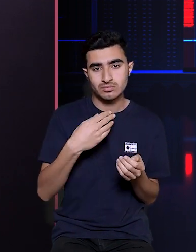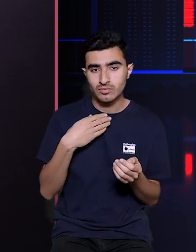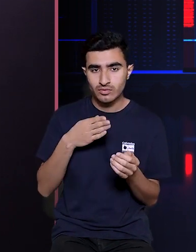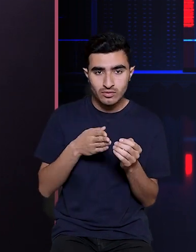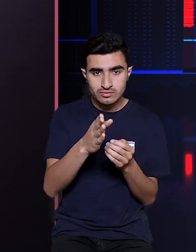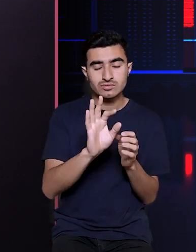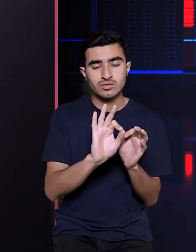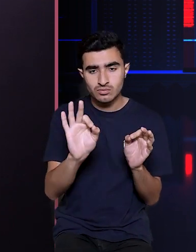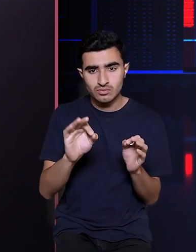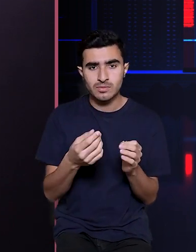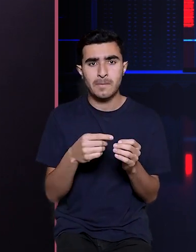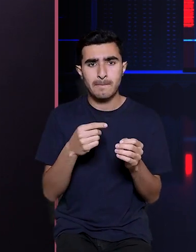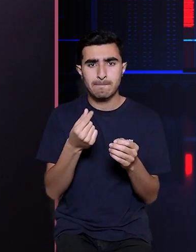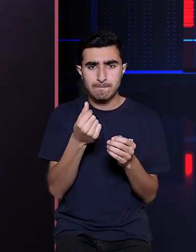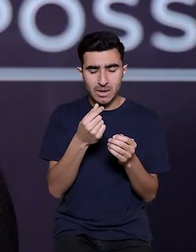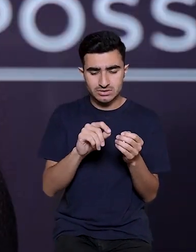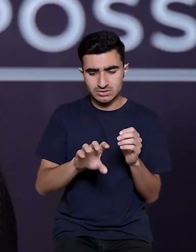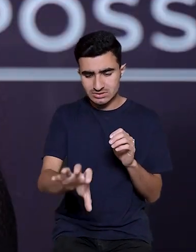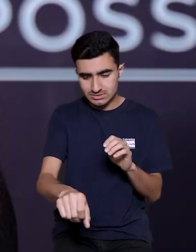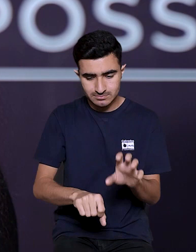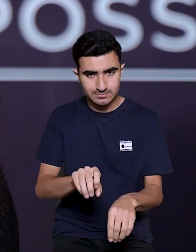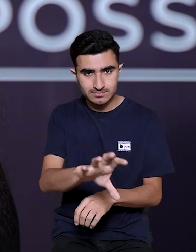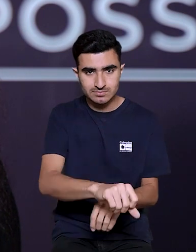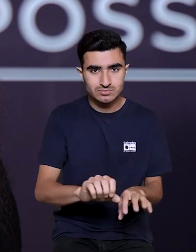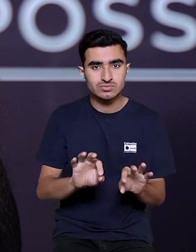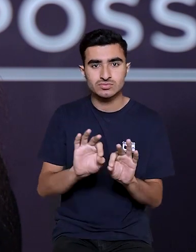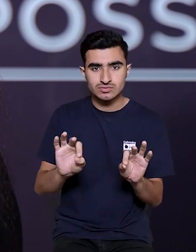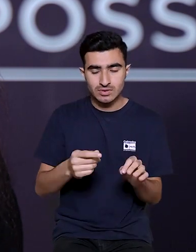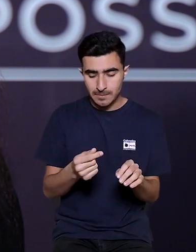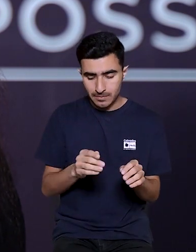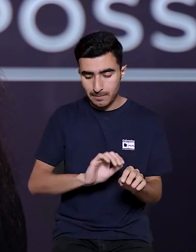मैं ज़रूर वहाँ पर जाकर नौरीन के लिए